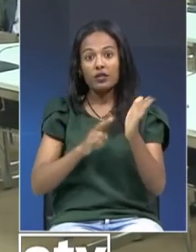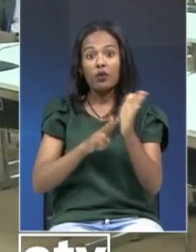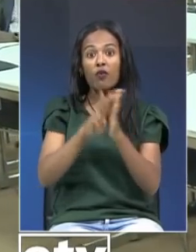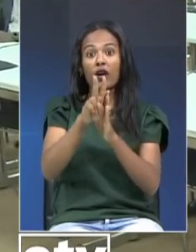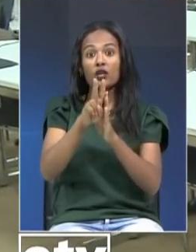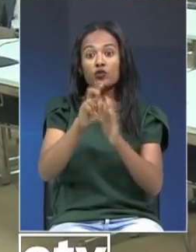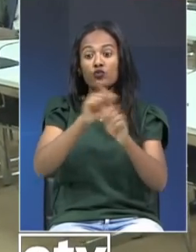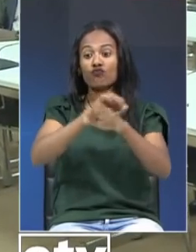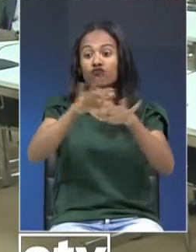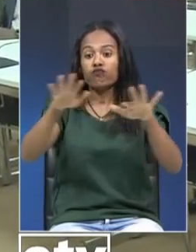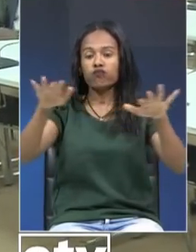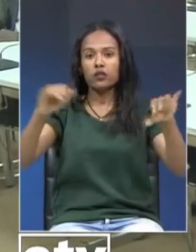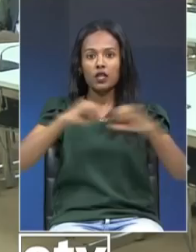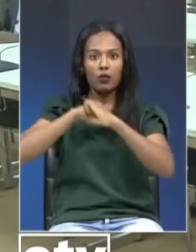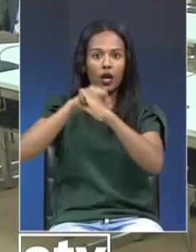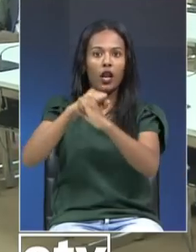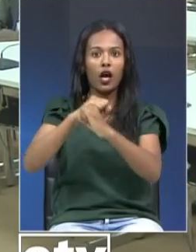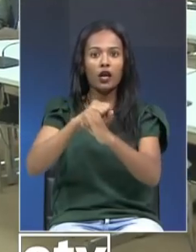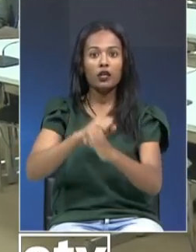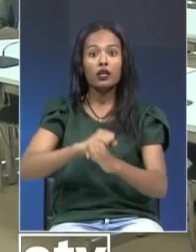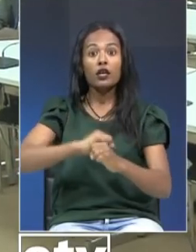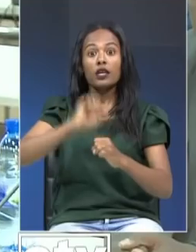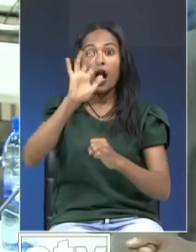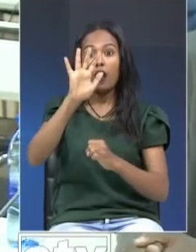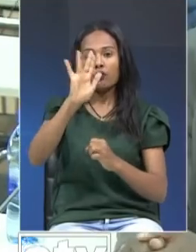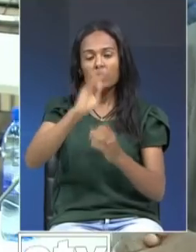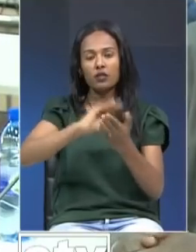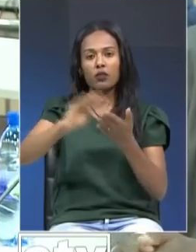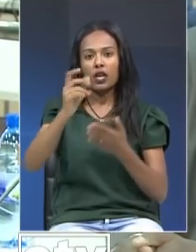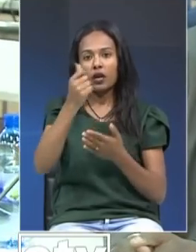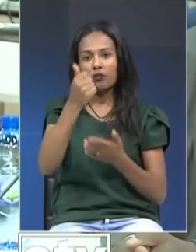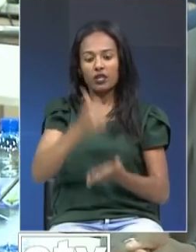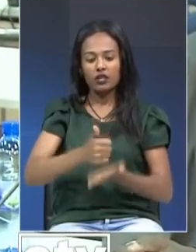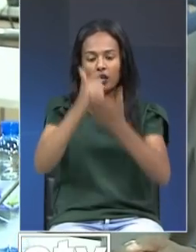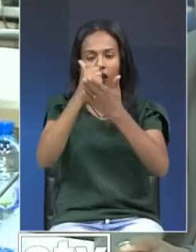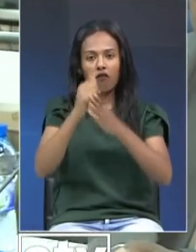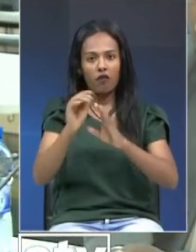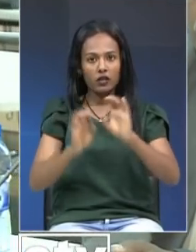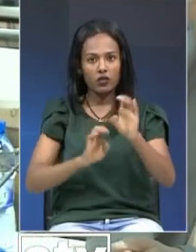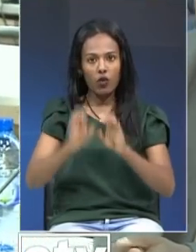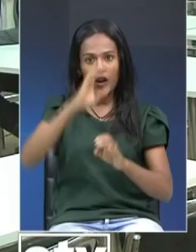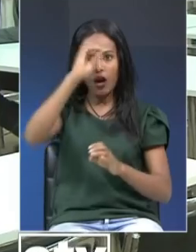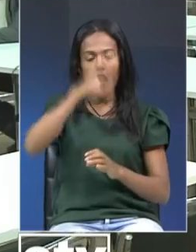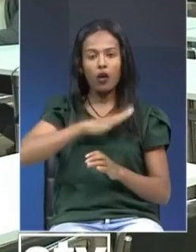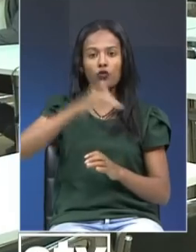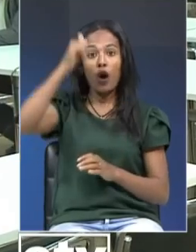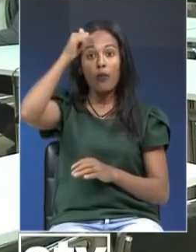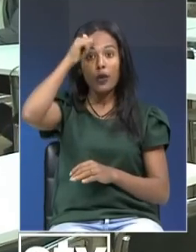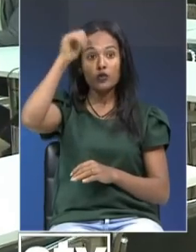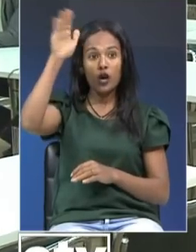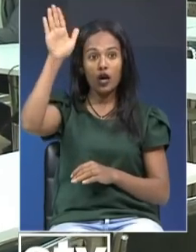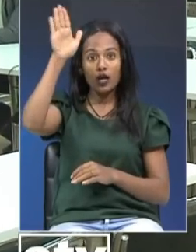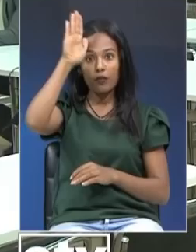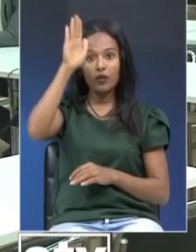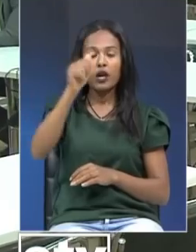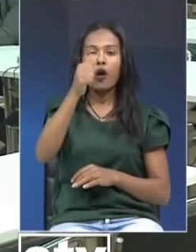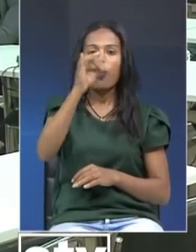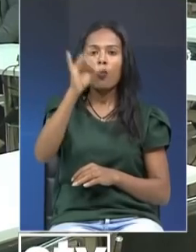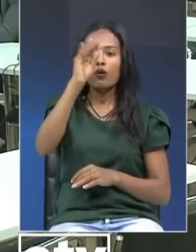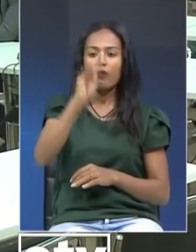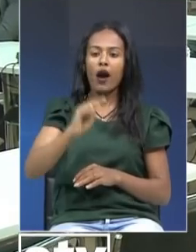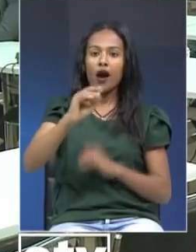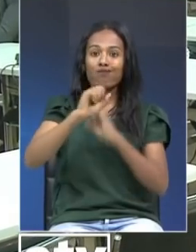ስርጭት ለመክታት የኦሮሚያ ብሔራዊ ክልላዊ መንግስት የ5 ሚሊዮን ብር ድጋፍ አድርጓል። አቶ አባዱላ ገመዳም የኦልማ ቦርድ